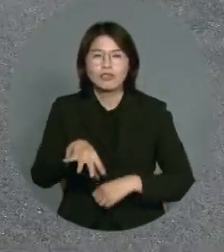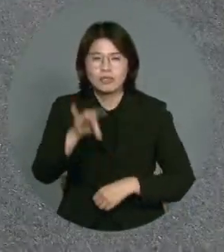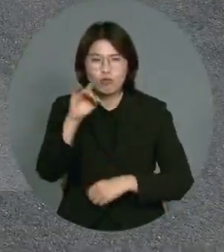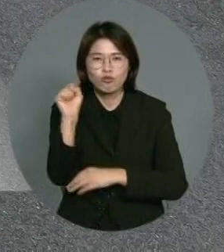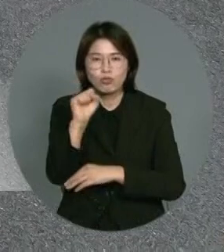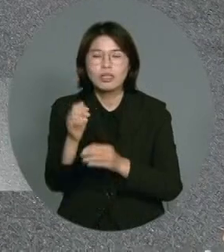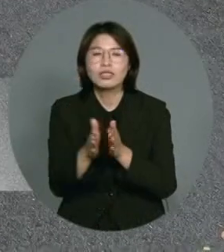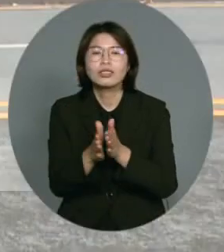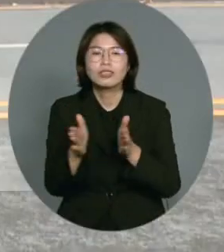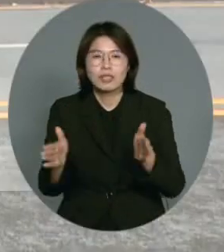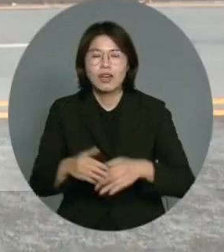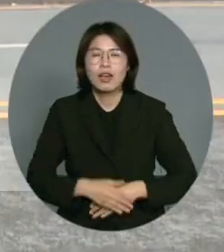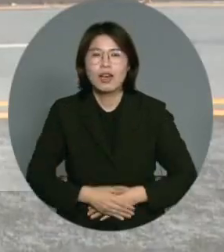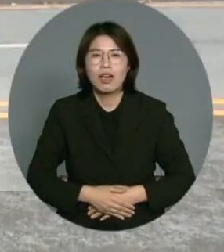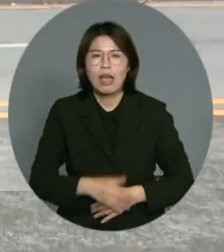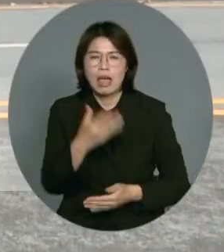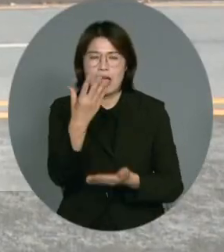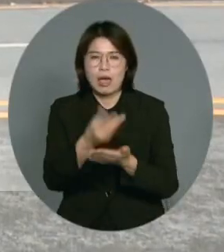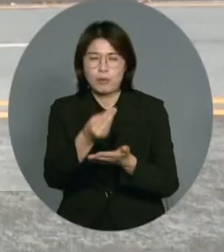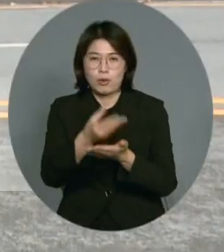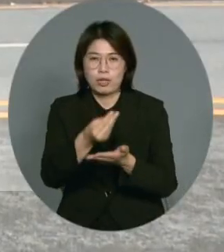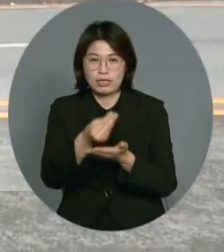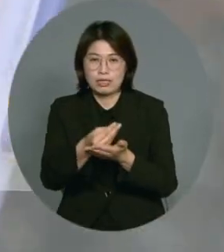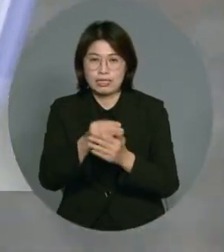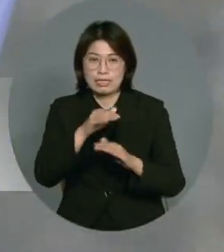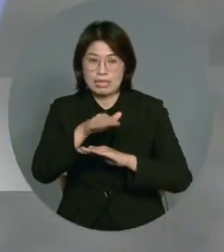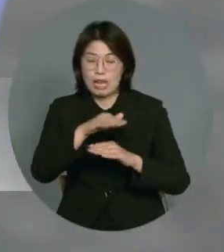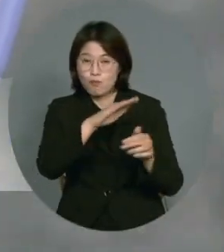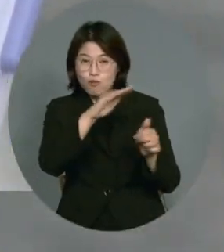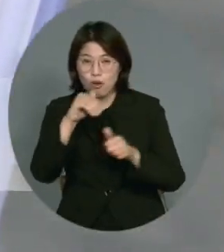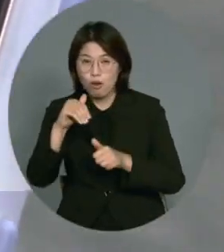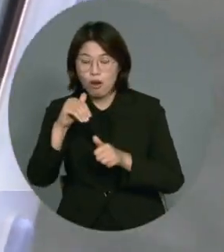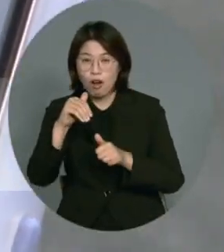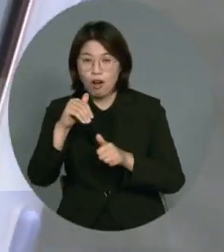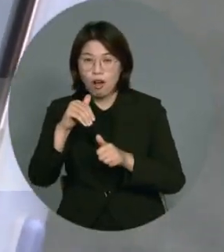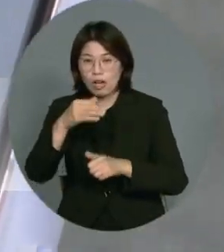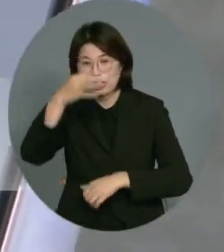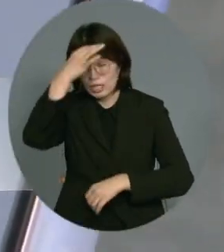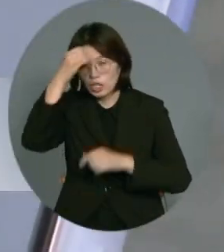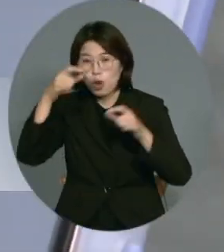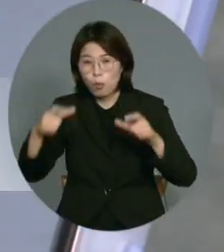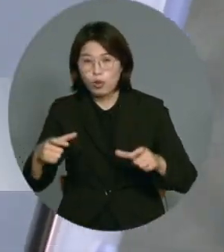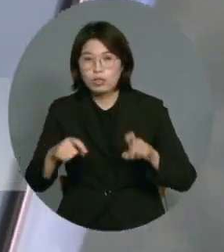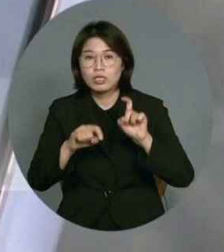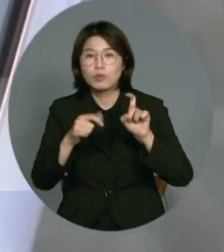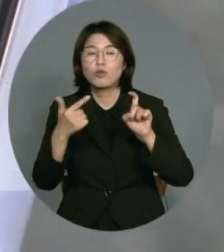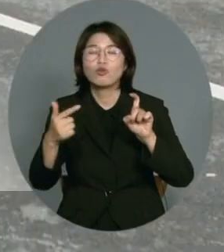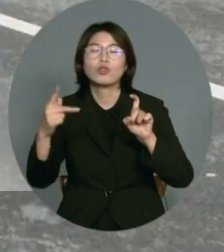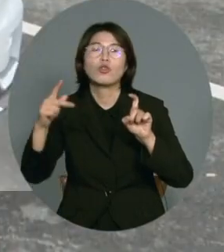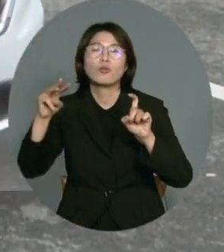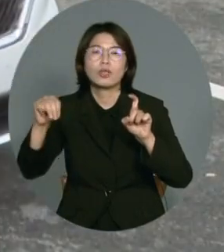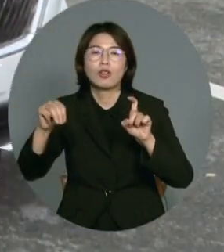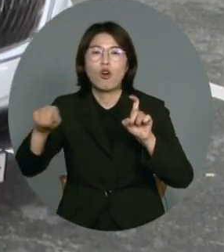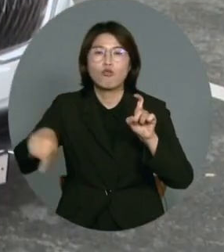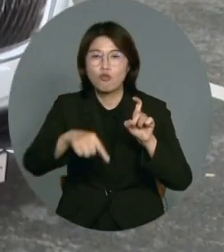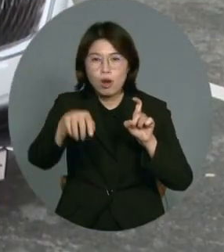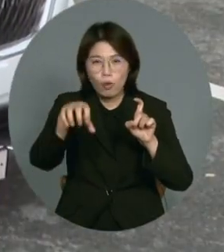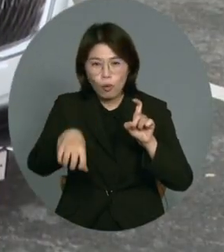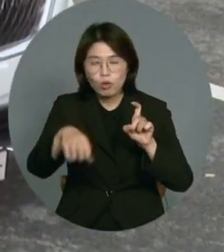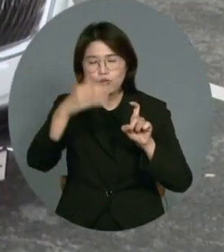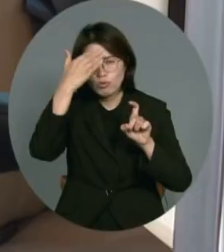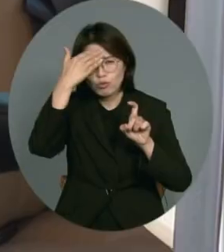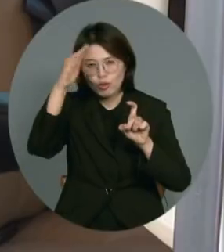시작했습니다. 애플리케이션을 통해 차를 부른 손님을 테크노폴리스 10.6km 구간에서 무료로